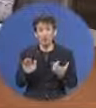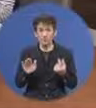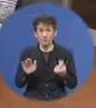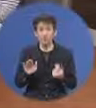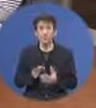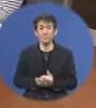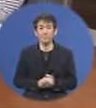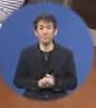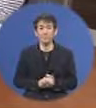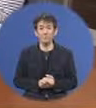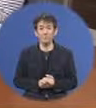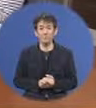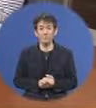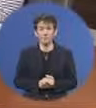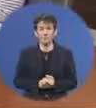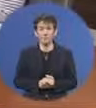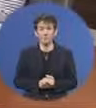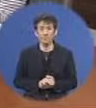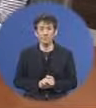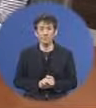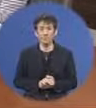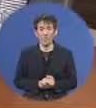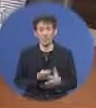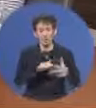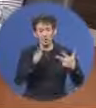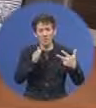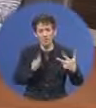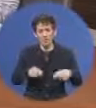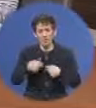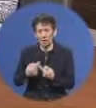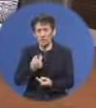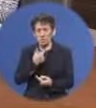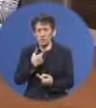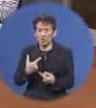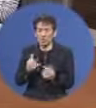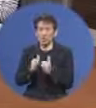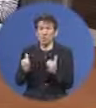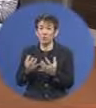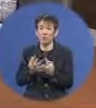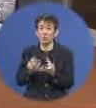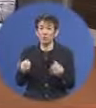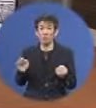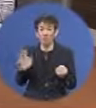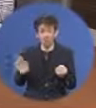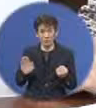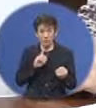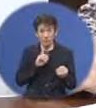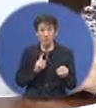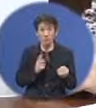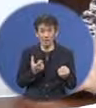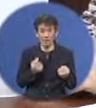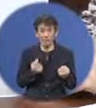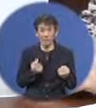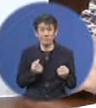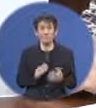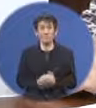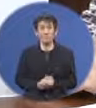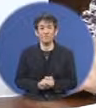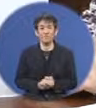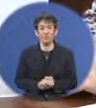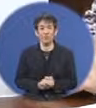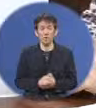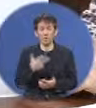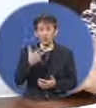い、今あんまり施設に入りたくない人も多いんですよねというふうに申し上げましたね、はい、でそうするとです